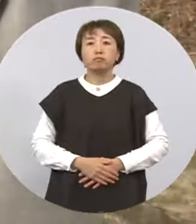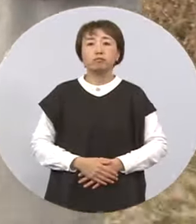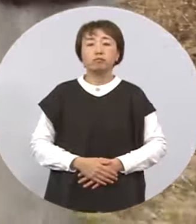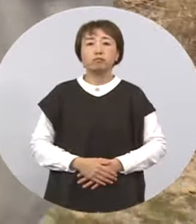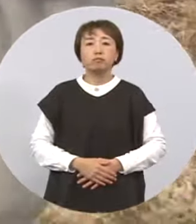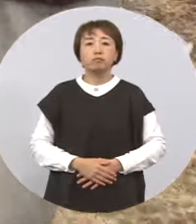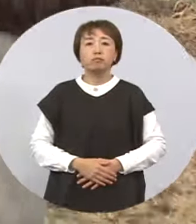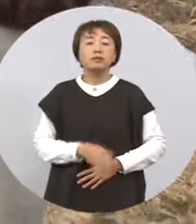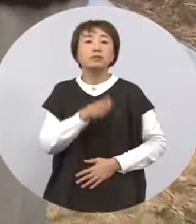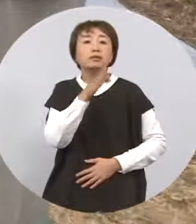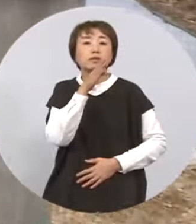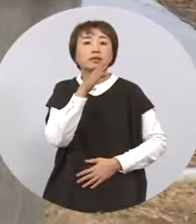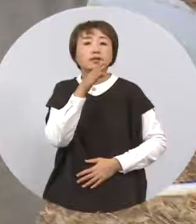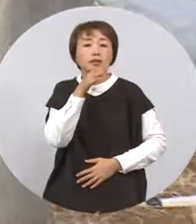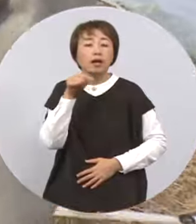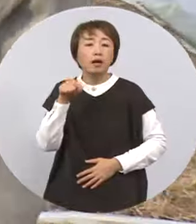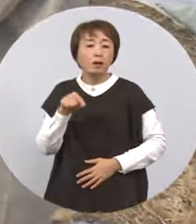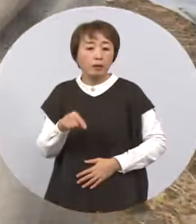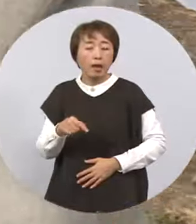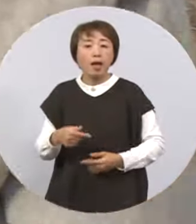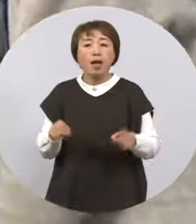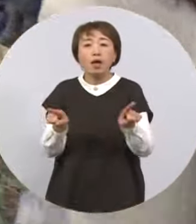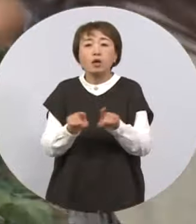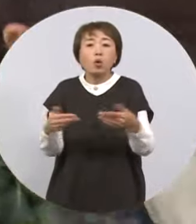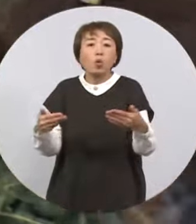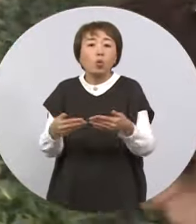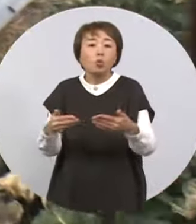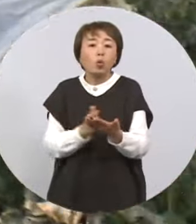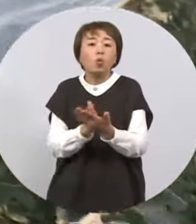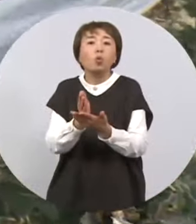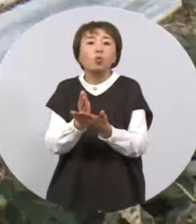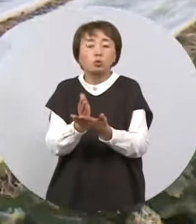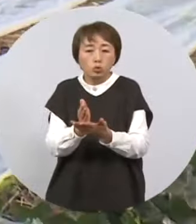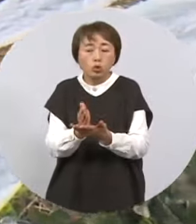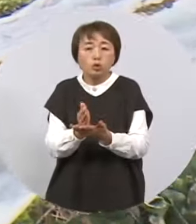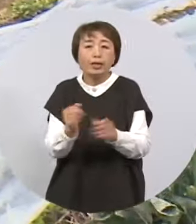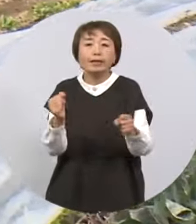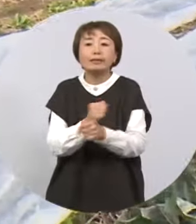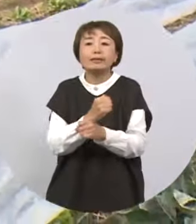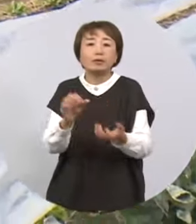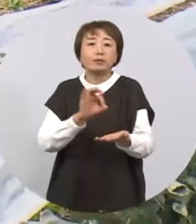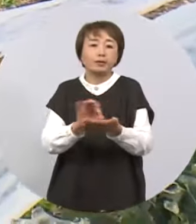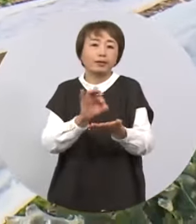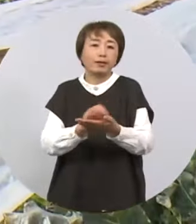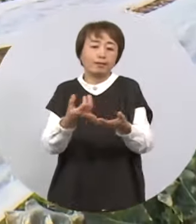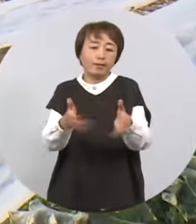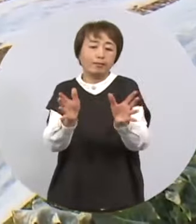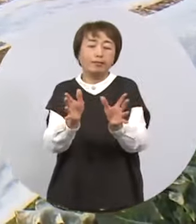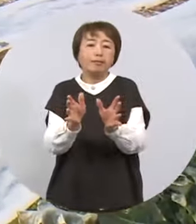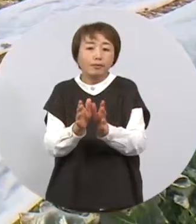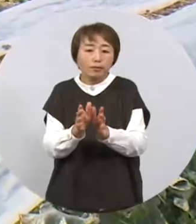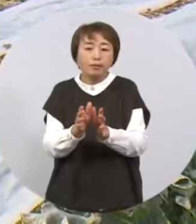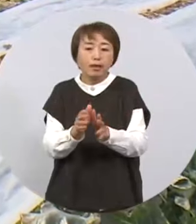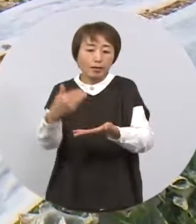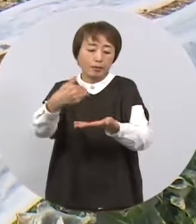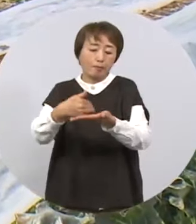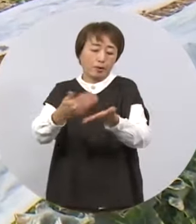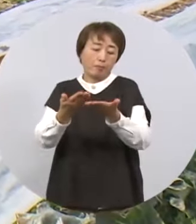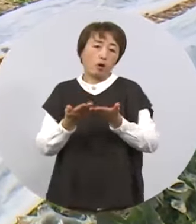実際に共同コースで未来叶える活動サポート事業を活用した団体にお話を聞きました。